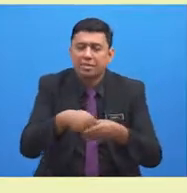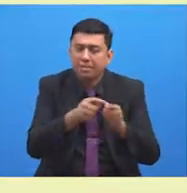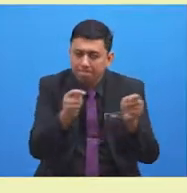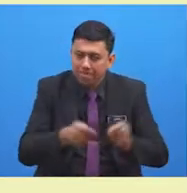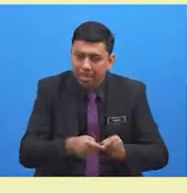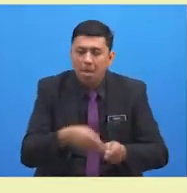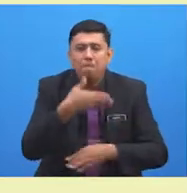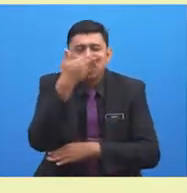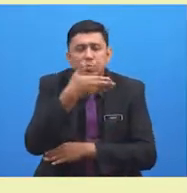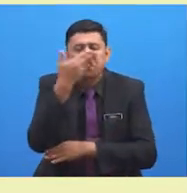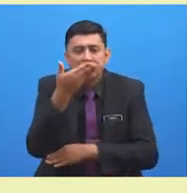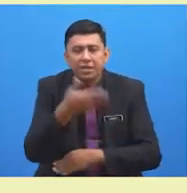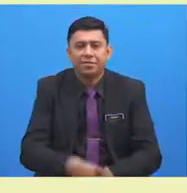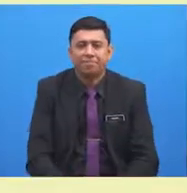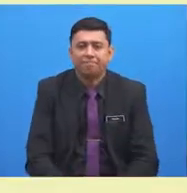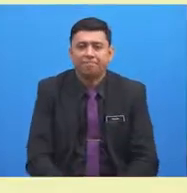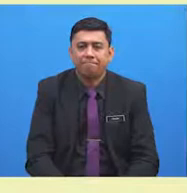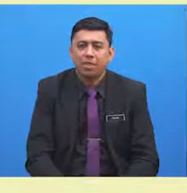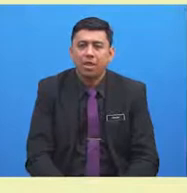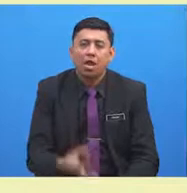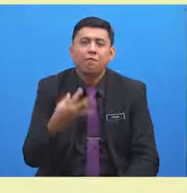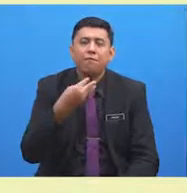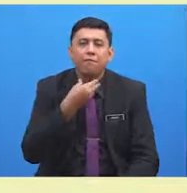Komponen yang ketiga ialah pharynx.